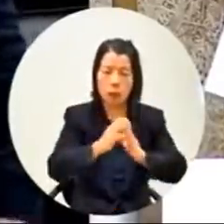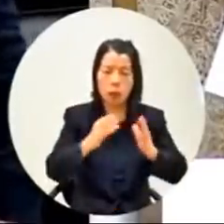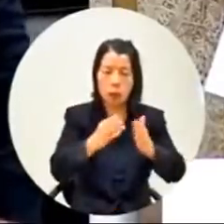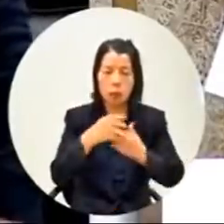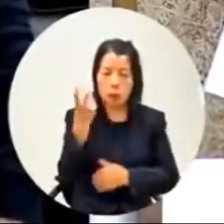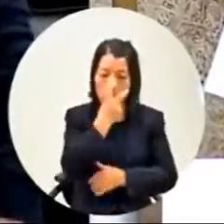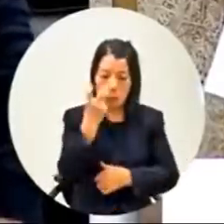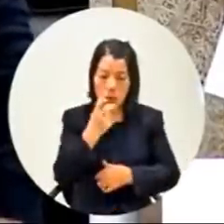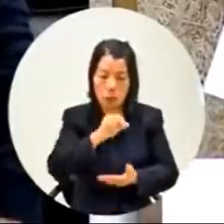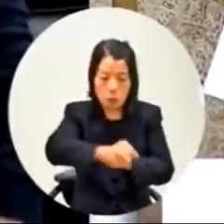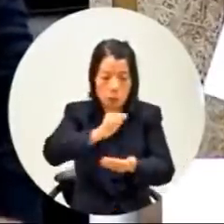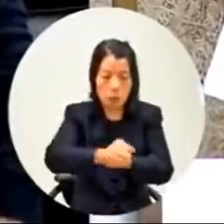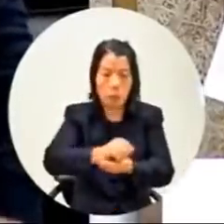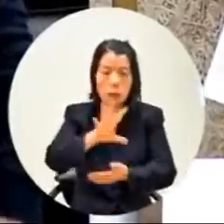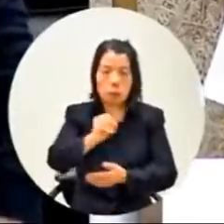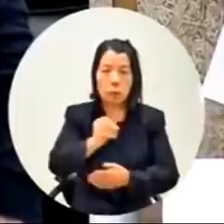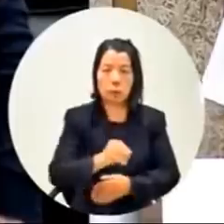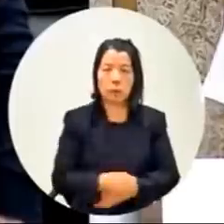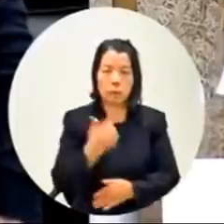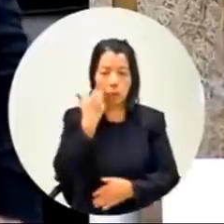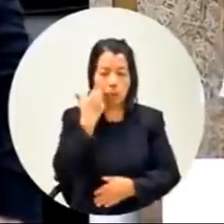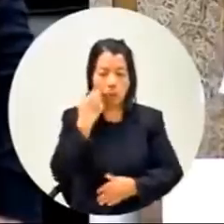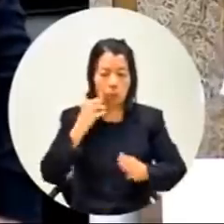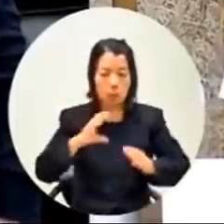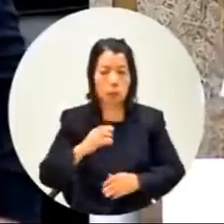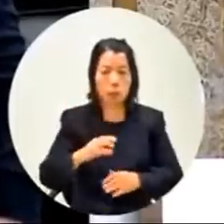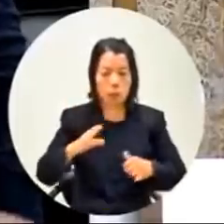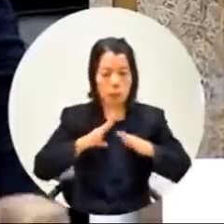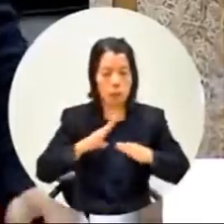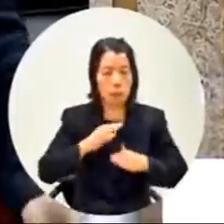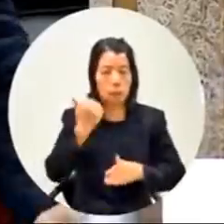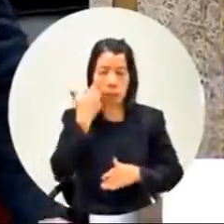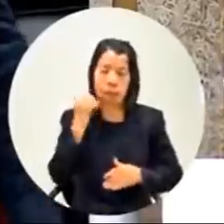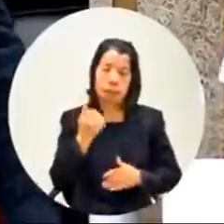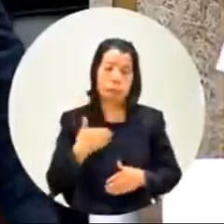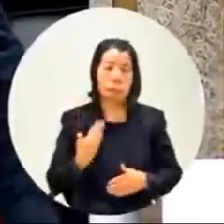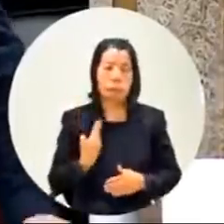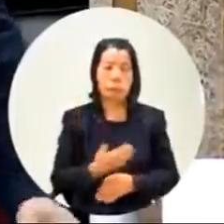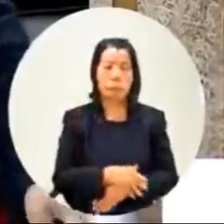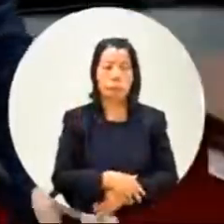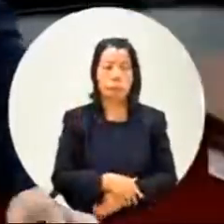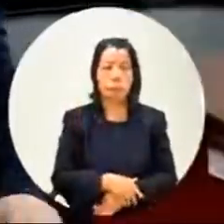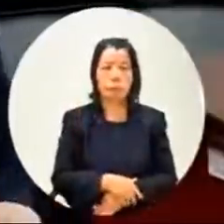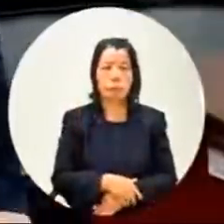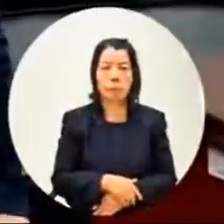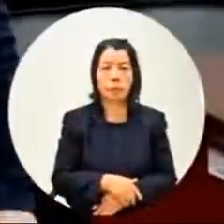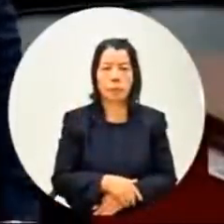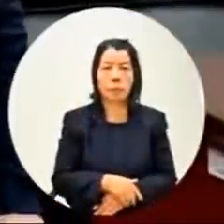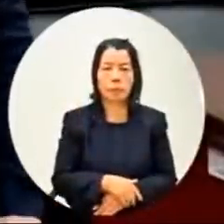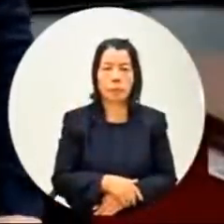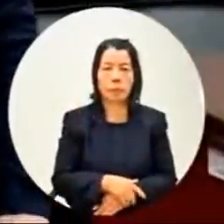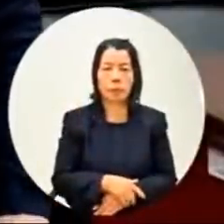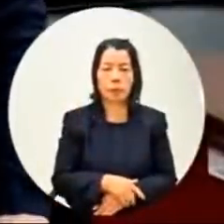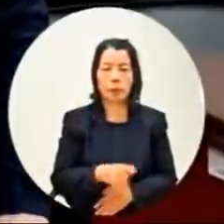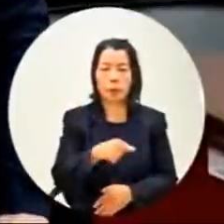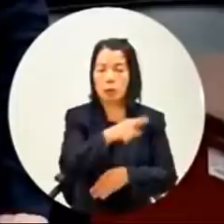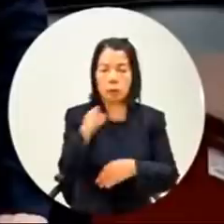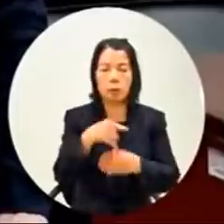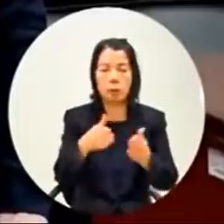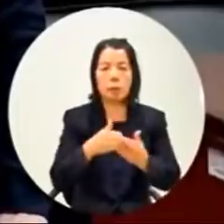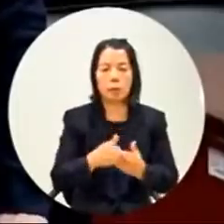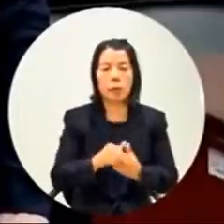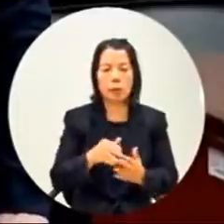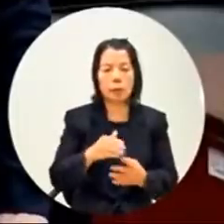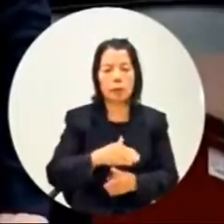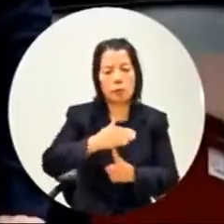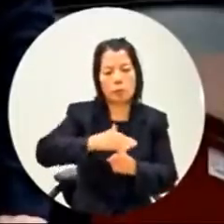不知道谁是长官？ 不知道。 也不知道。 是。 你请坐。 那可能你们的层级都不够啦齁。杨